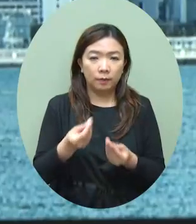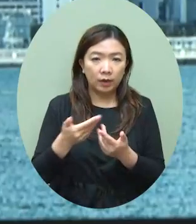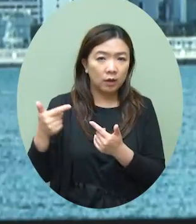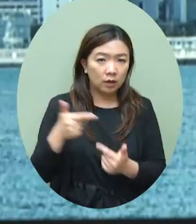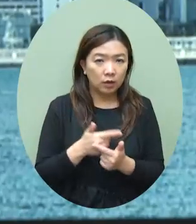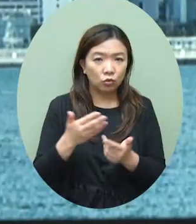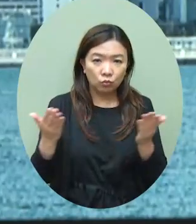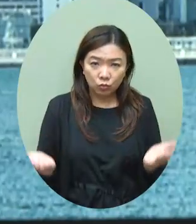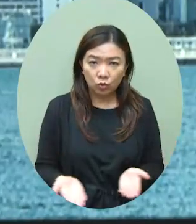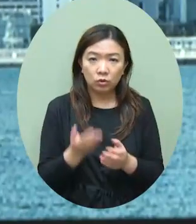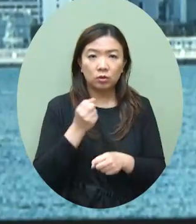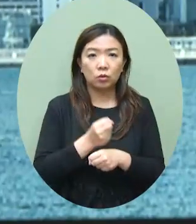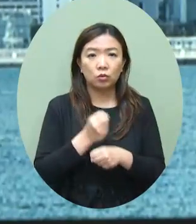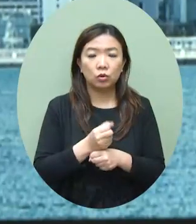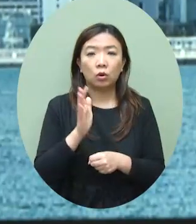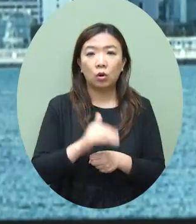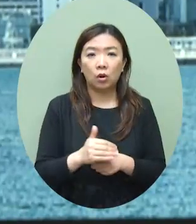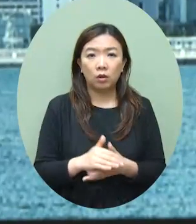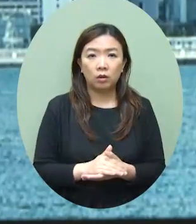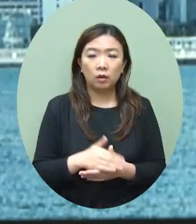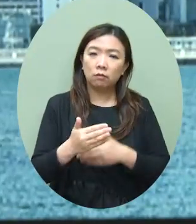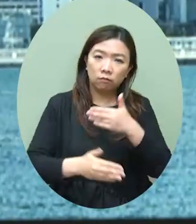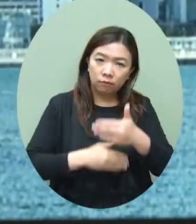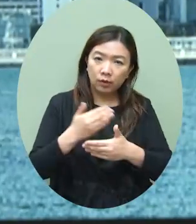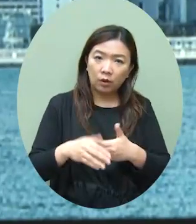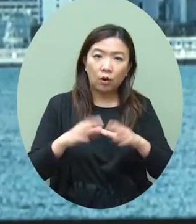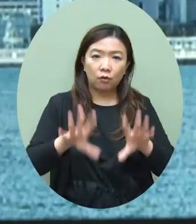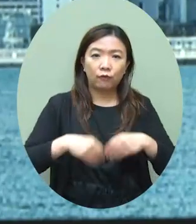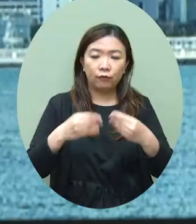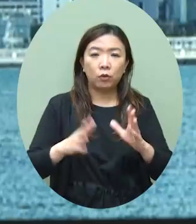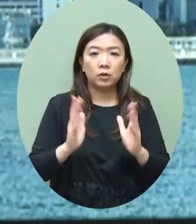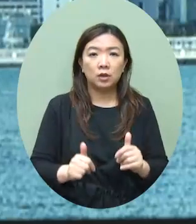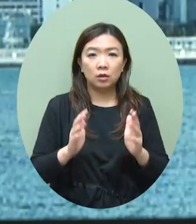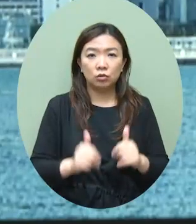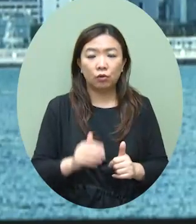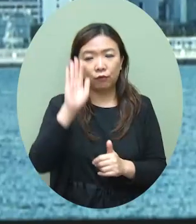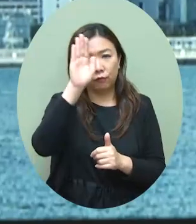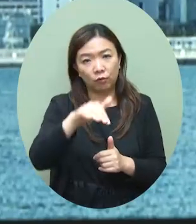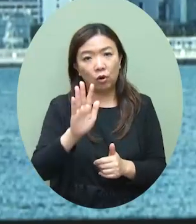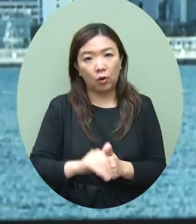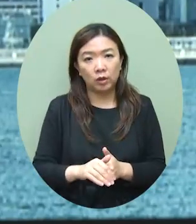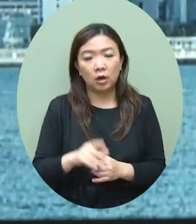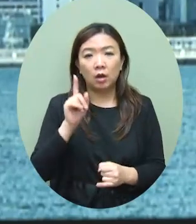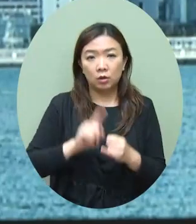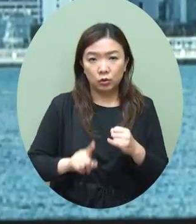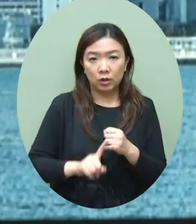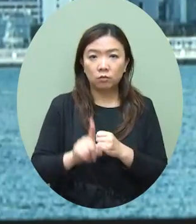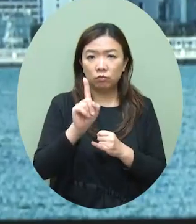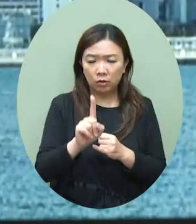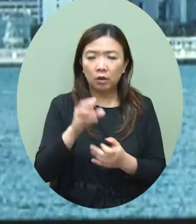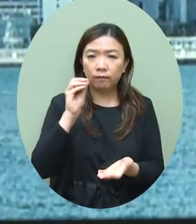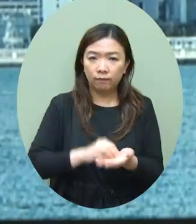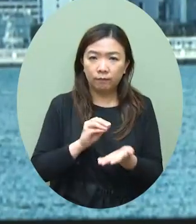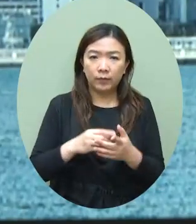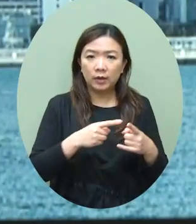推展我哋嘅工作，行上呢一條復常嘅道路。不過最後咧有一樣嘢必須要市民